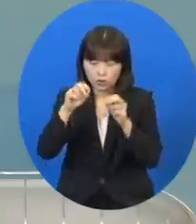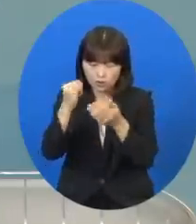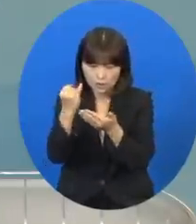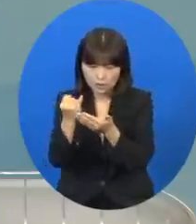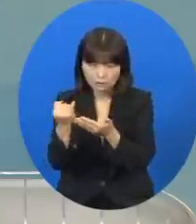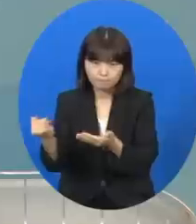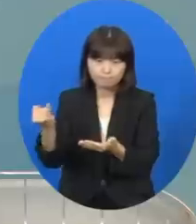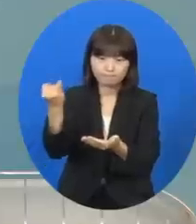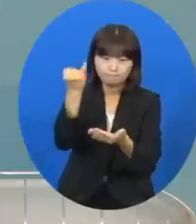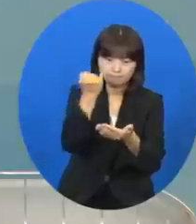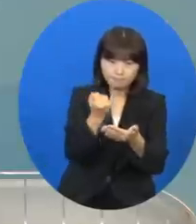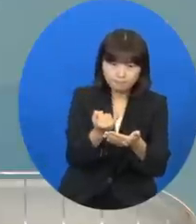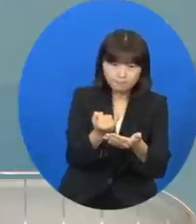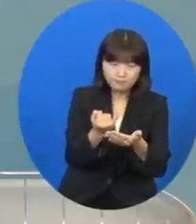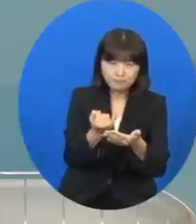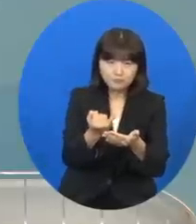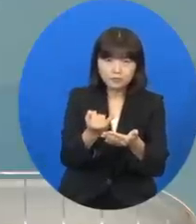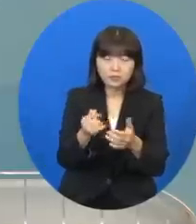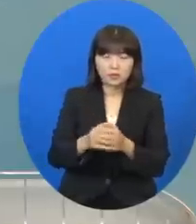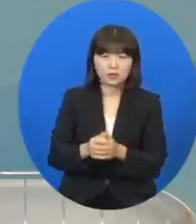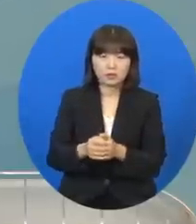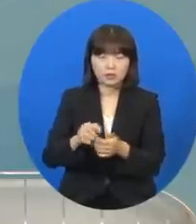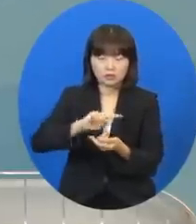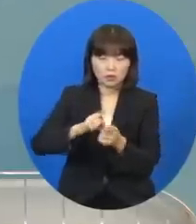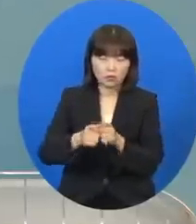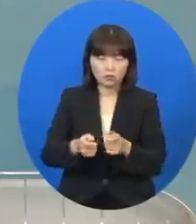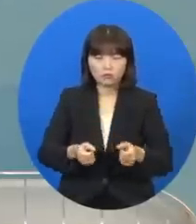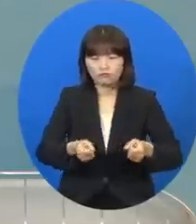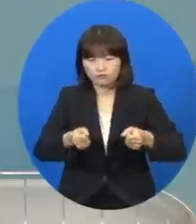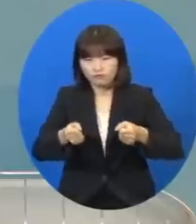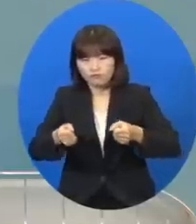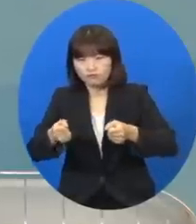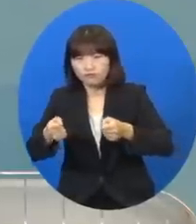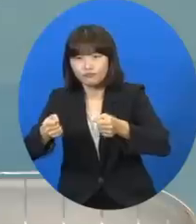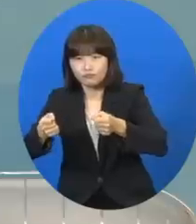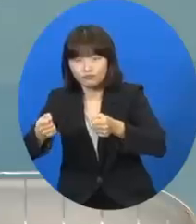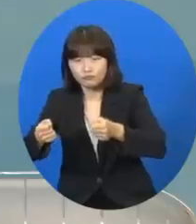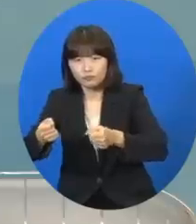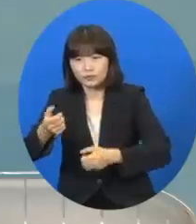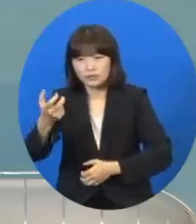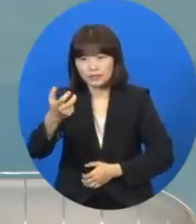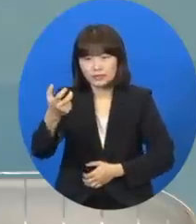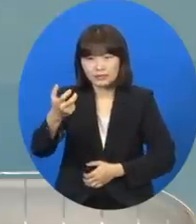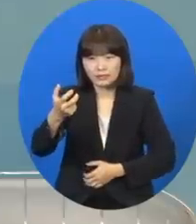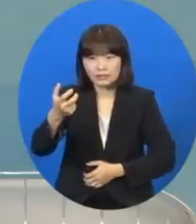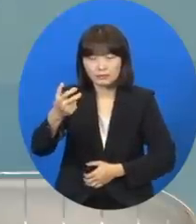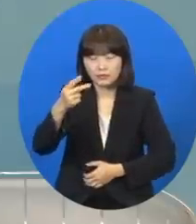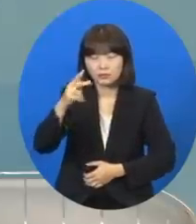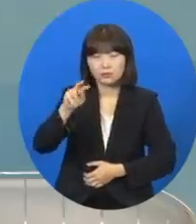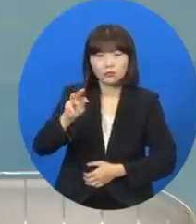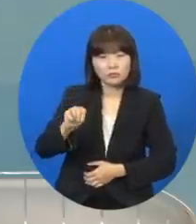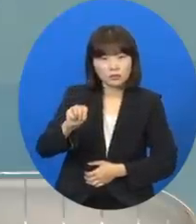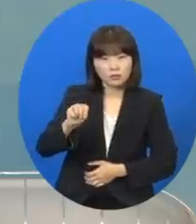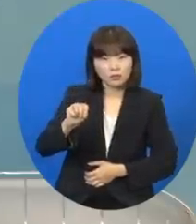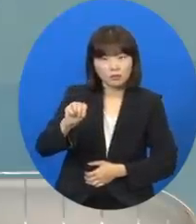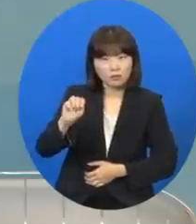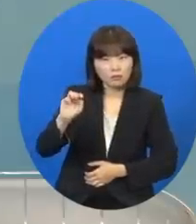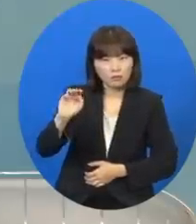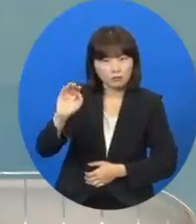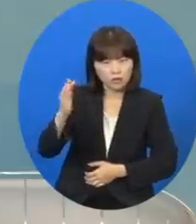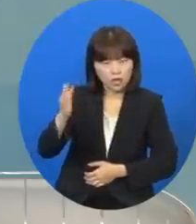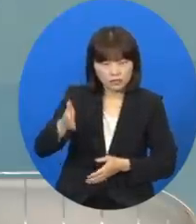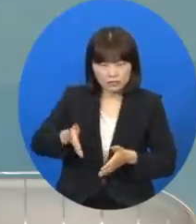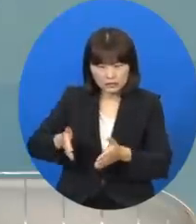서로 나누어지면서 70리길을 가서 화학산 중턱의 동굴 속에 그